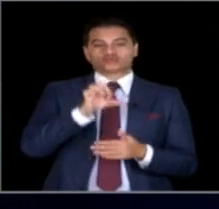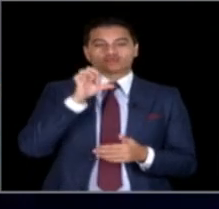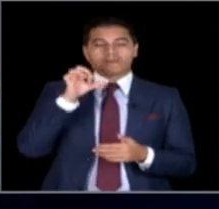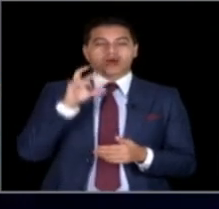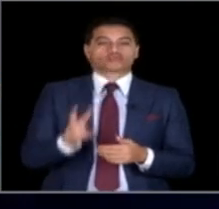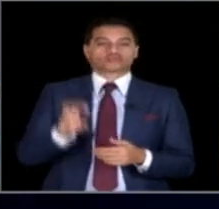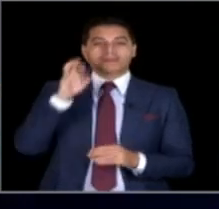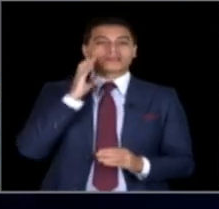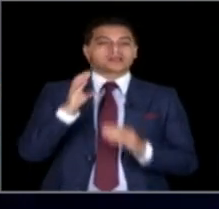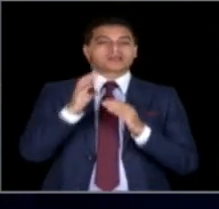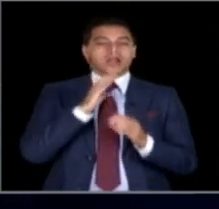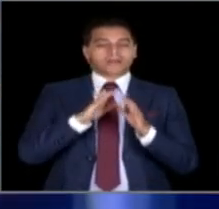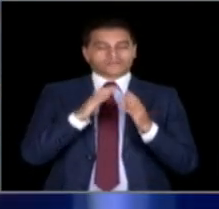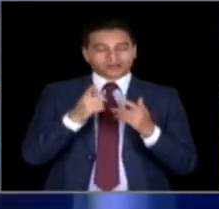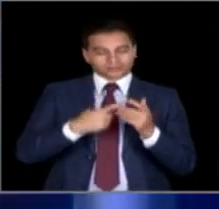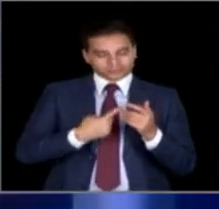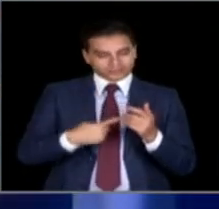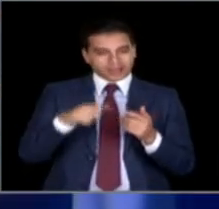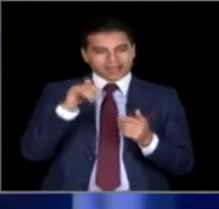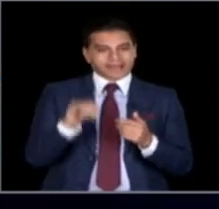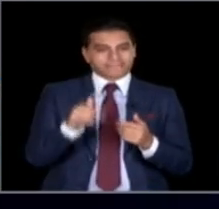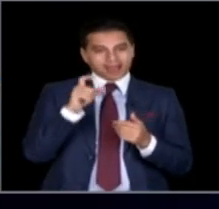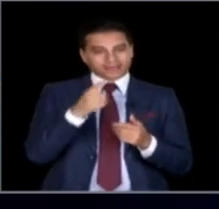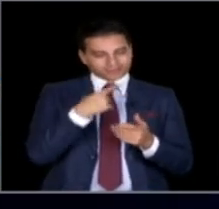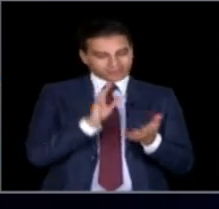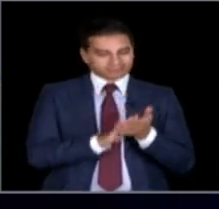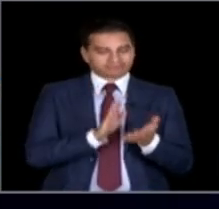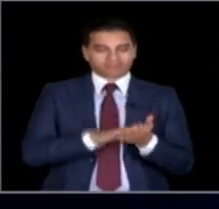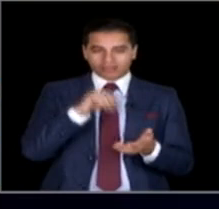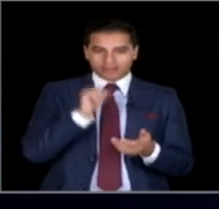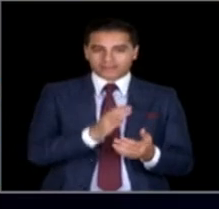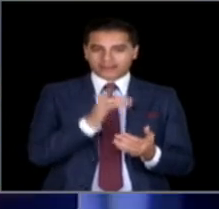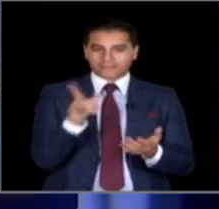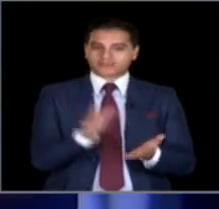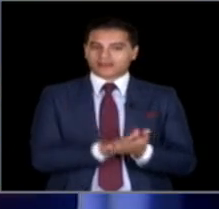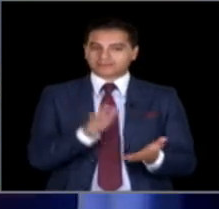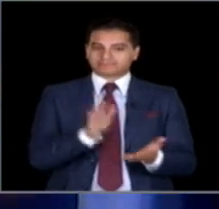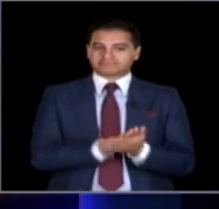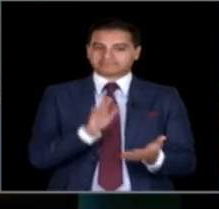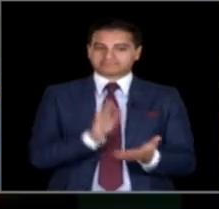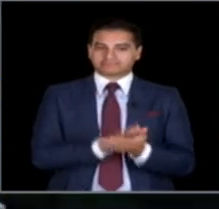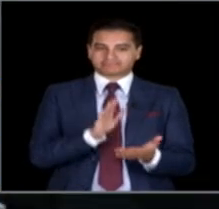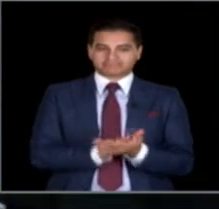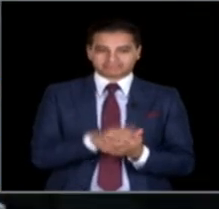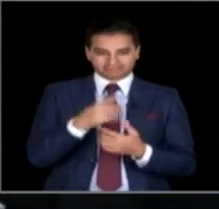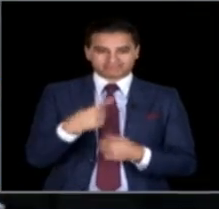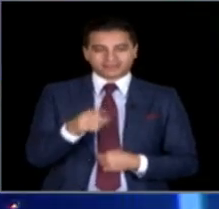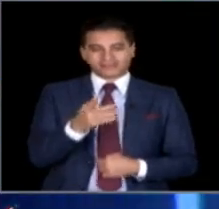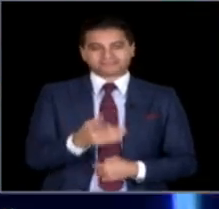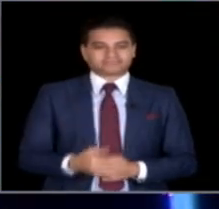970 نقطة. إجابات صحيحة إيمان محمد. طبعا البؤساء إجابة صحيحة.